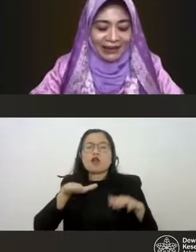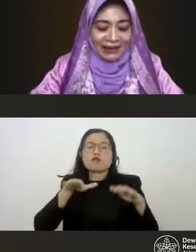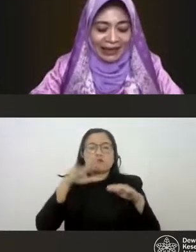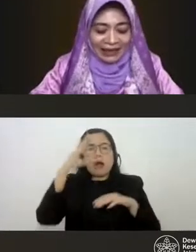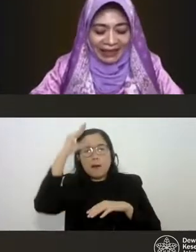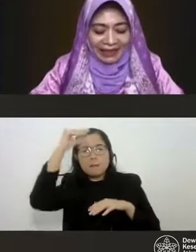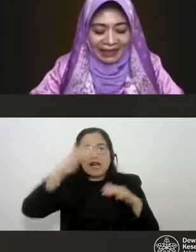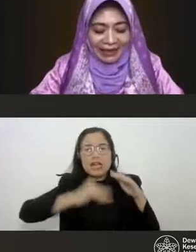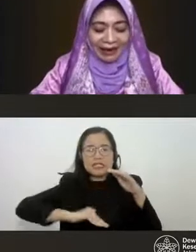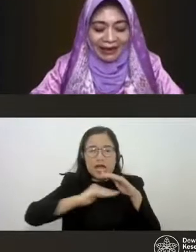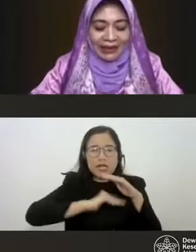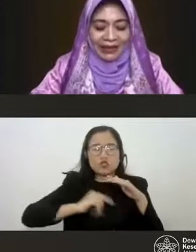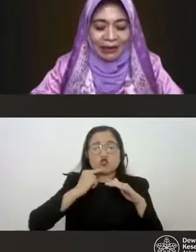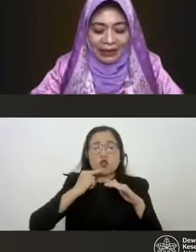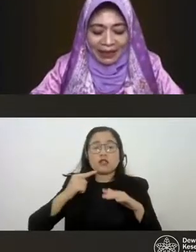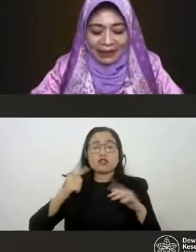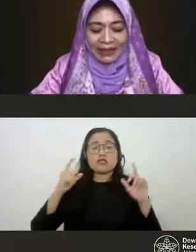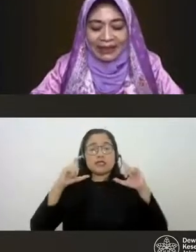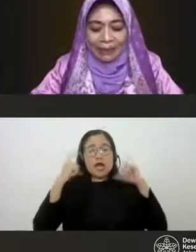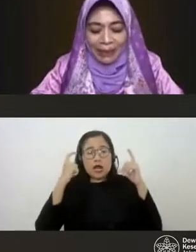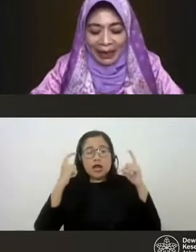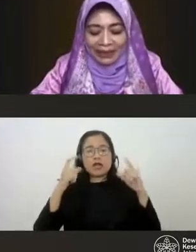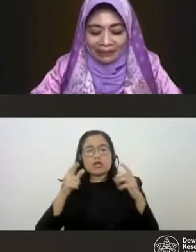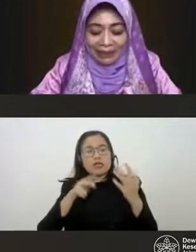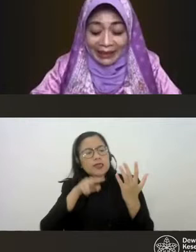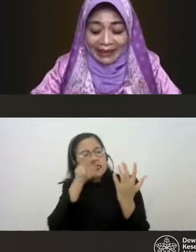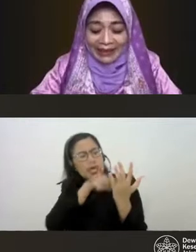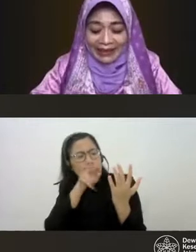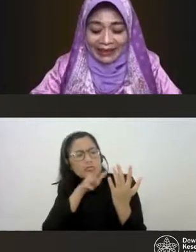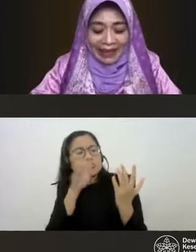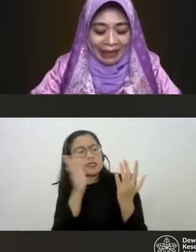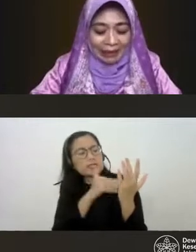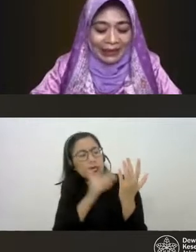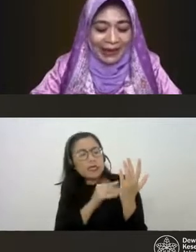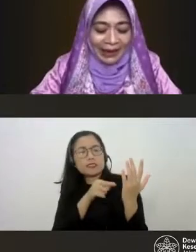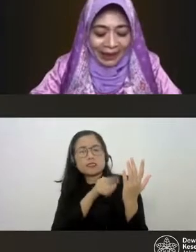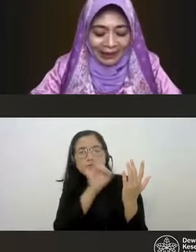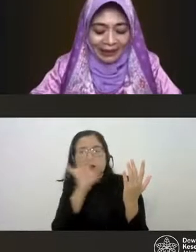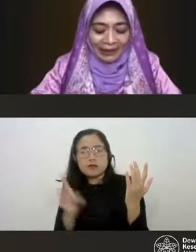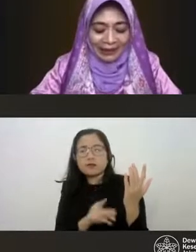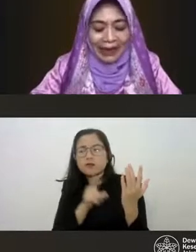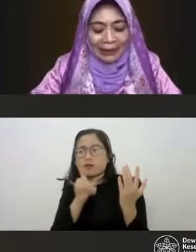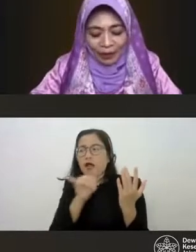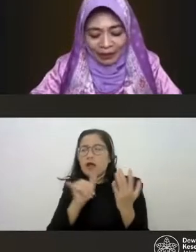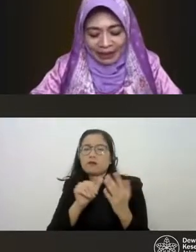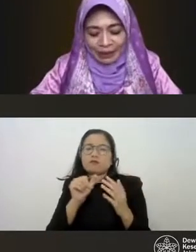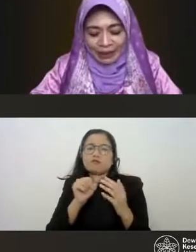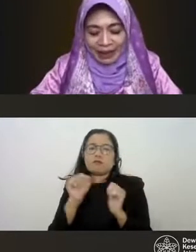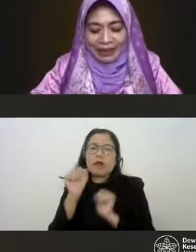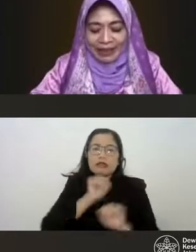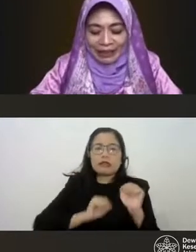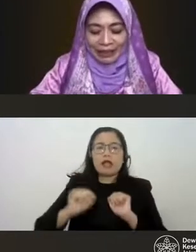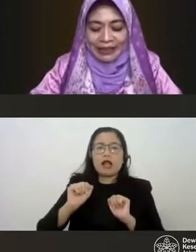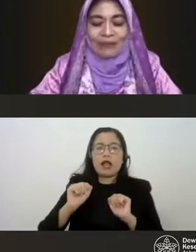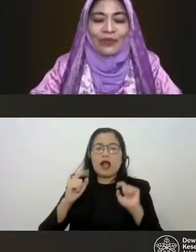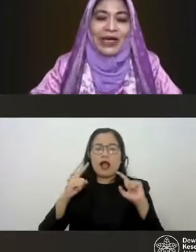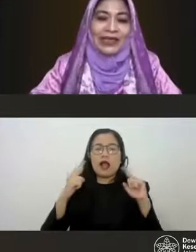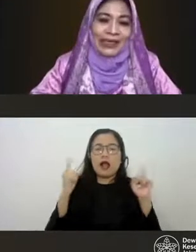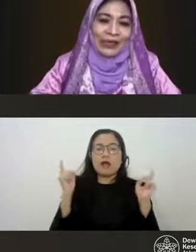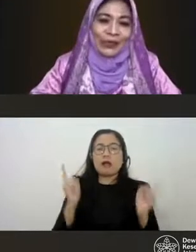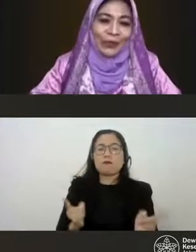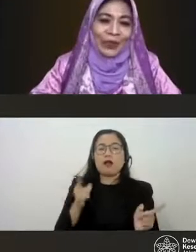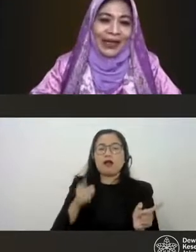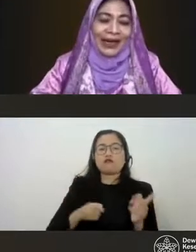sejarah, teks-teks sentral, kepercayaan, serta praktik tradisi keagamaan yang lahir dalam konteks sosial, historis, dan